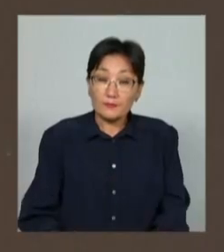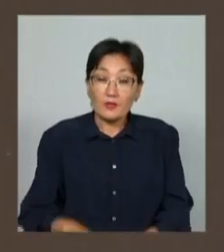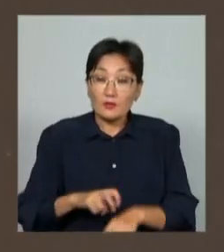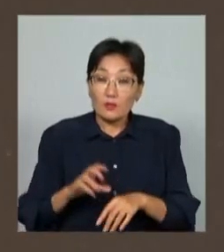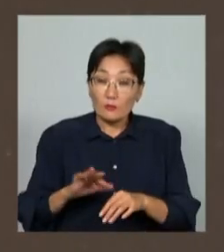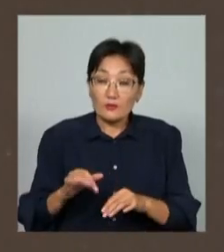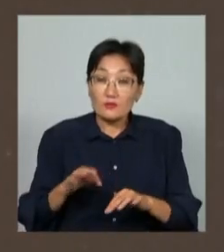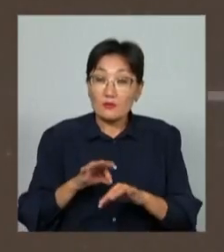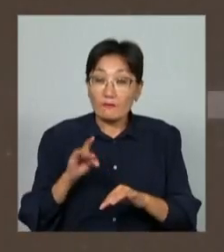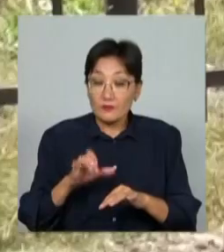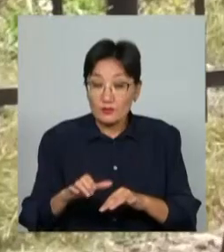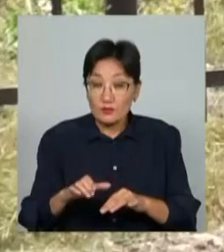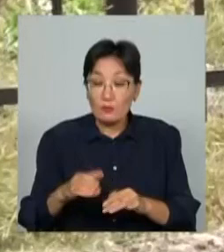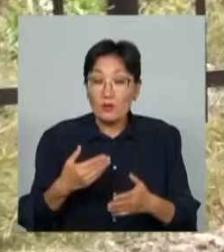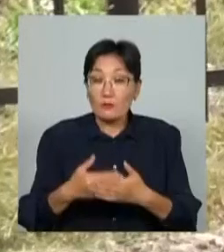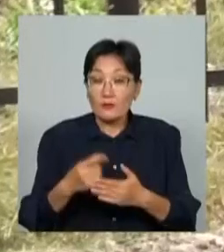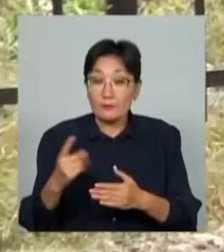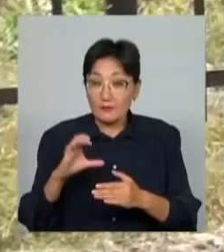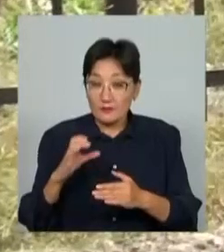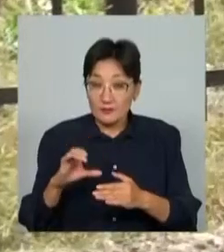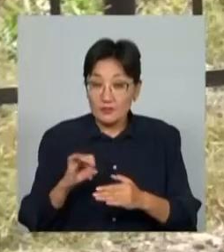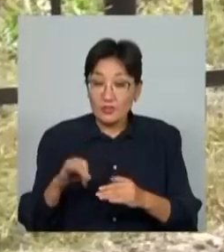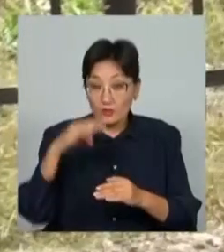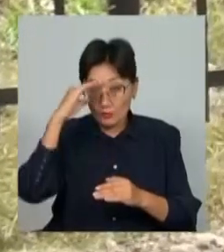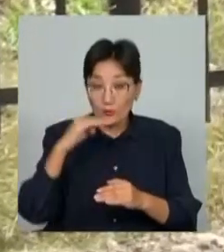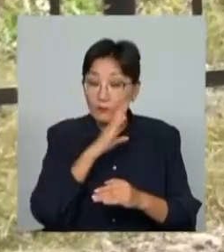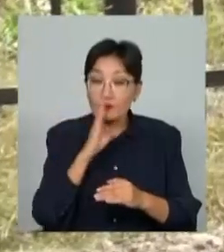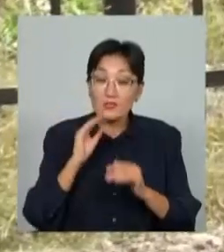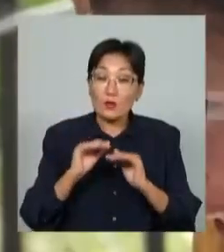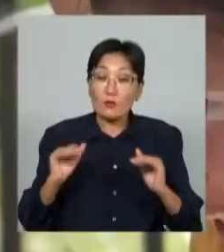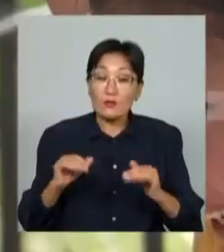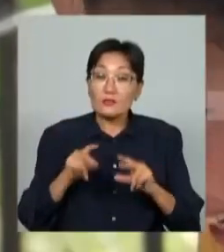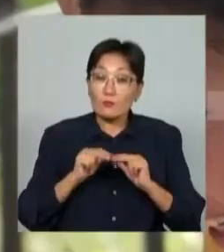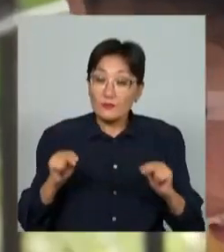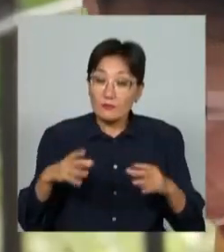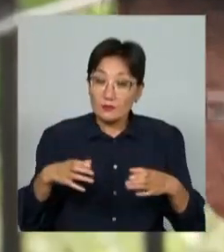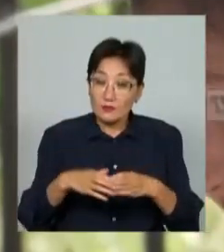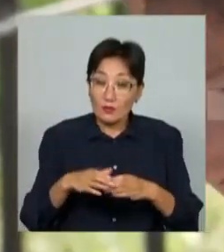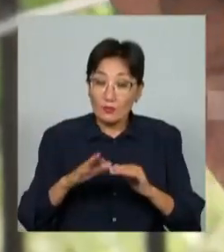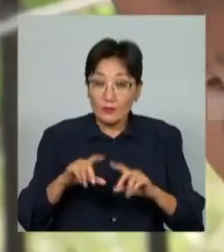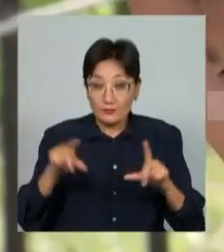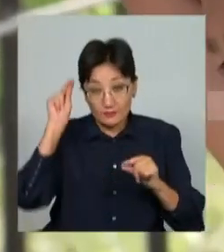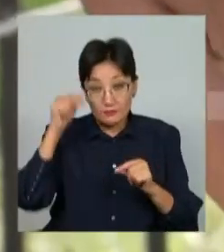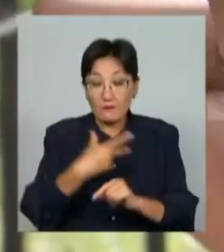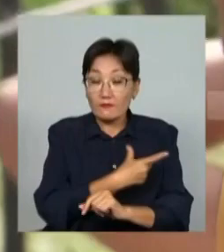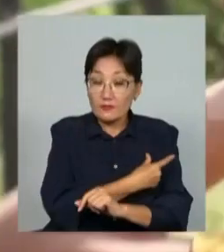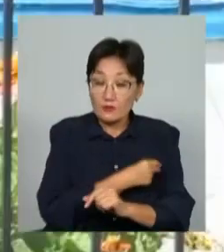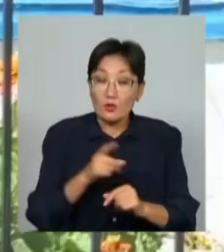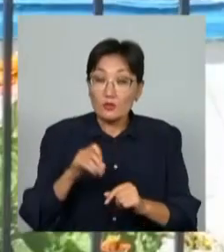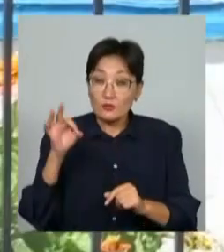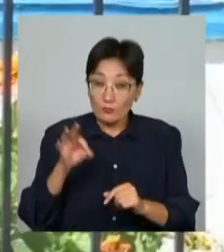боятся беспощадного вируса в преддверии 1 сентября и родители учеников. Ведь педагогический состав местной школы вакцинирован